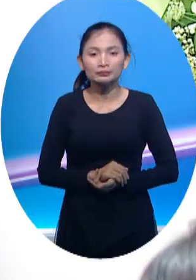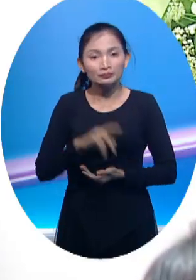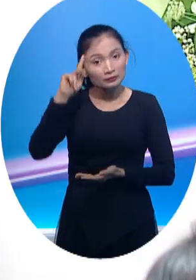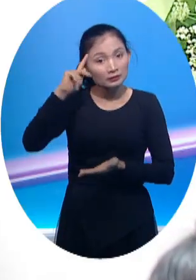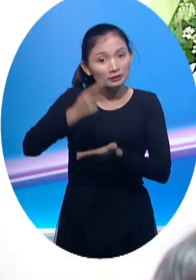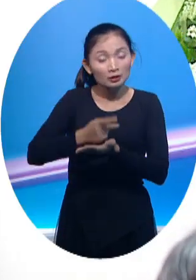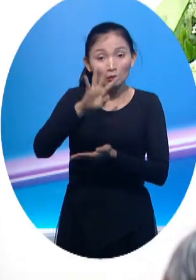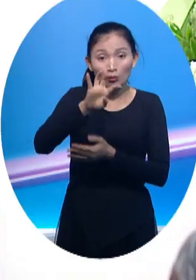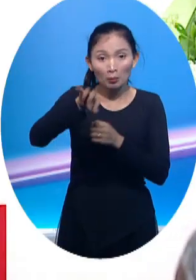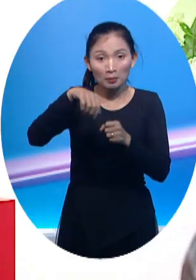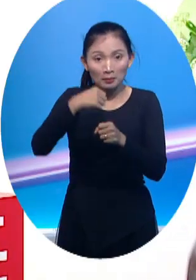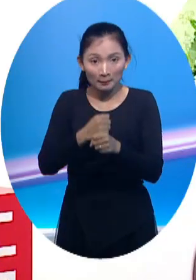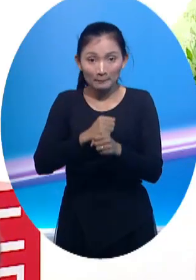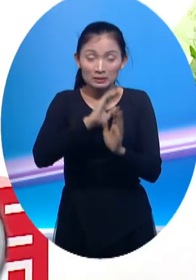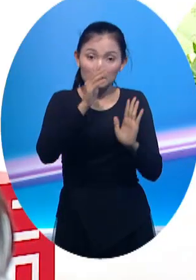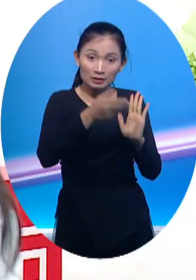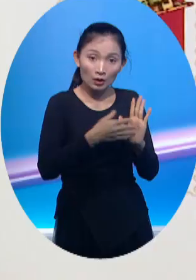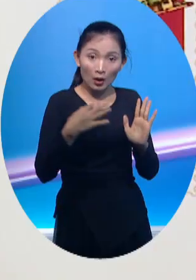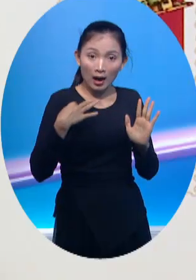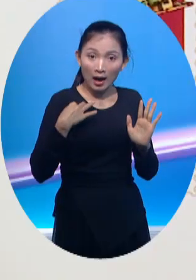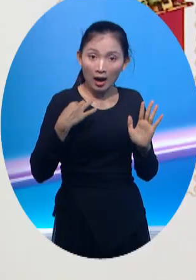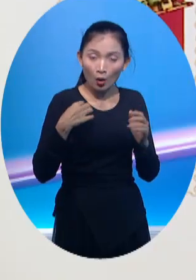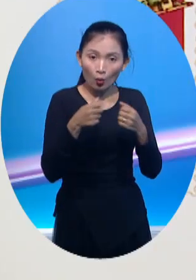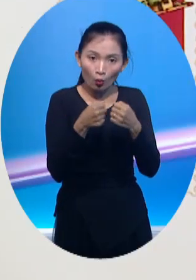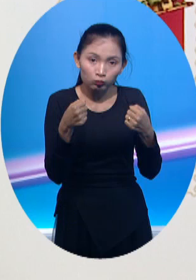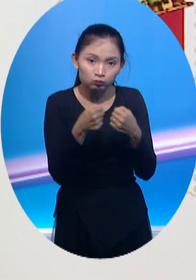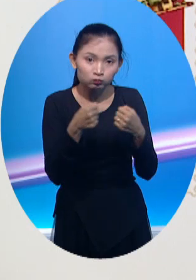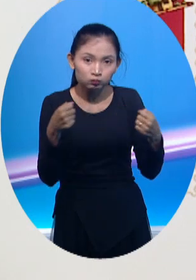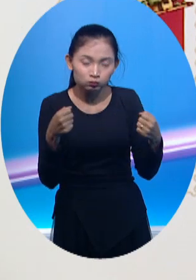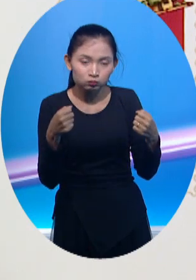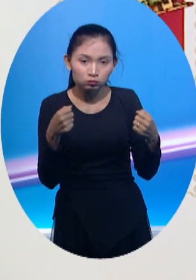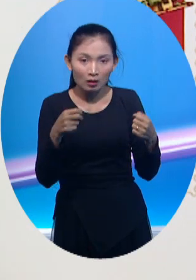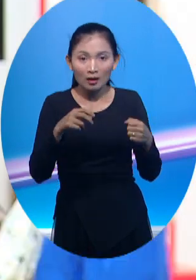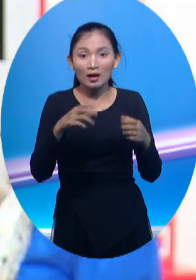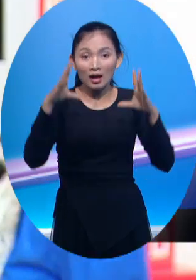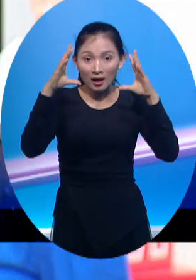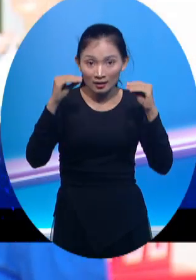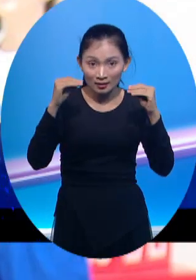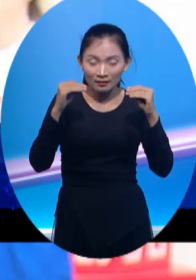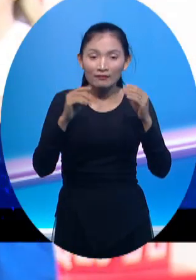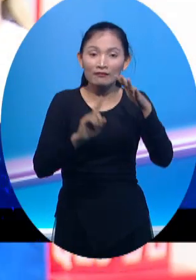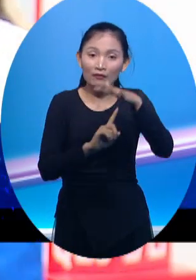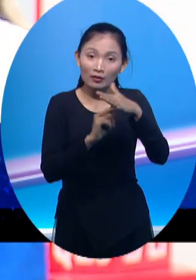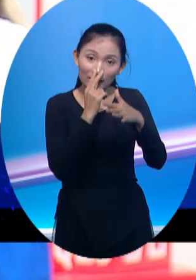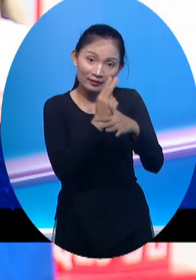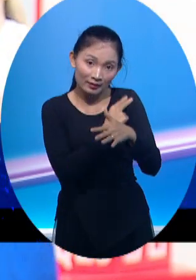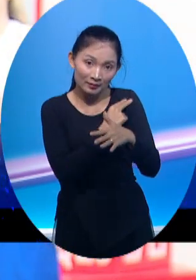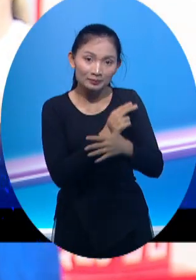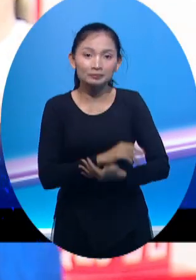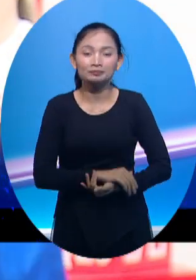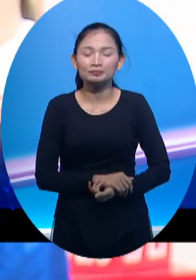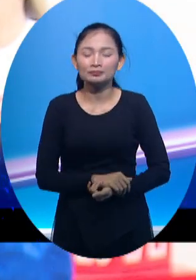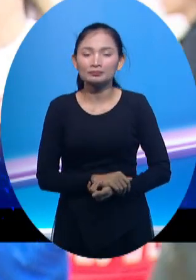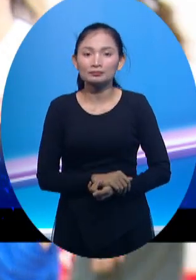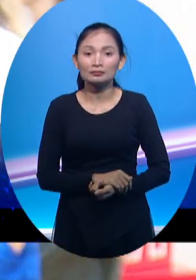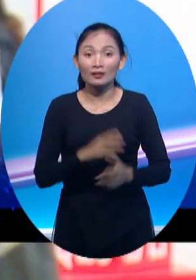lần này đặc biệt giới thiệu bộ sưu tập áo thun in họa tiết tôn vinh văn hóa Việt UTMI. Uniqlo mang đến 8 họa tiết